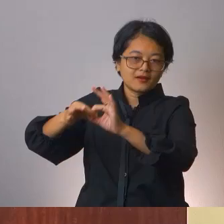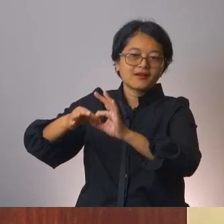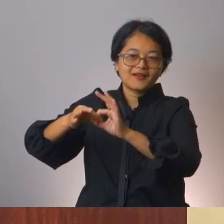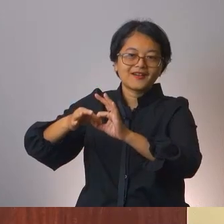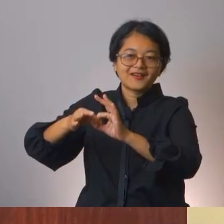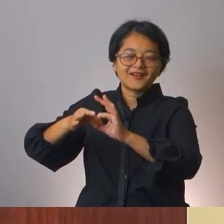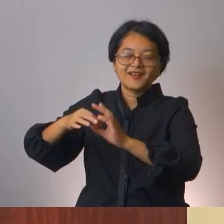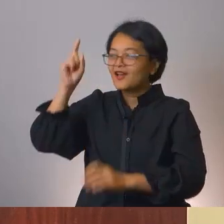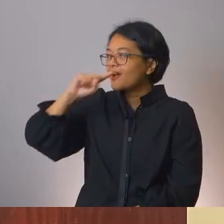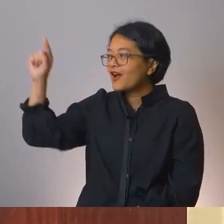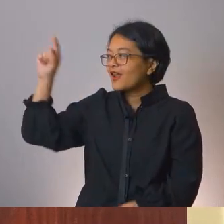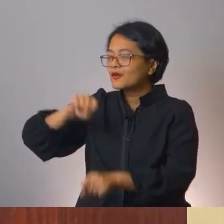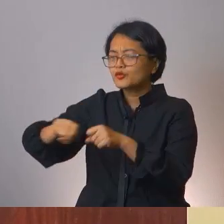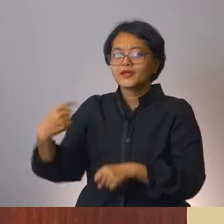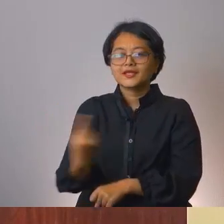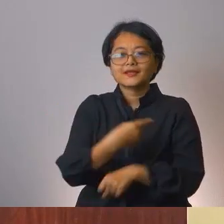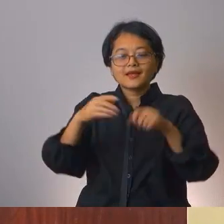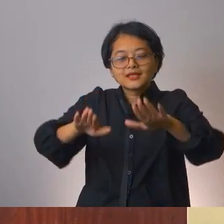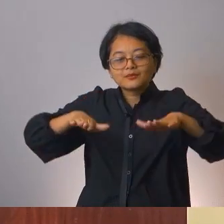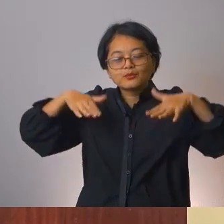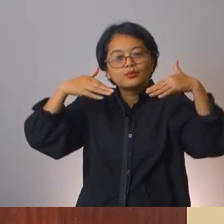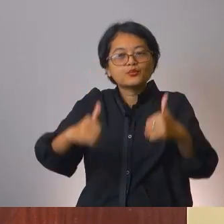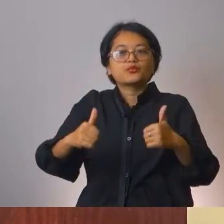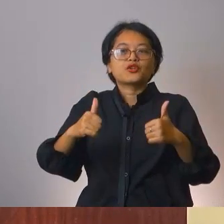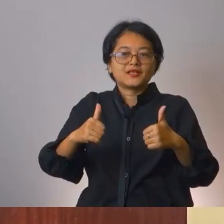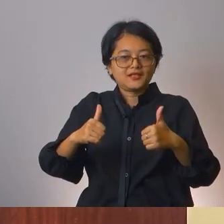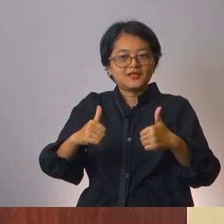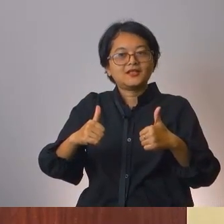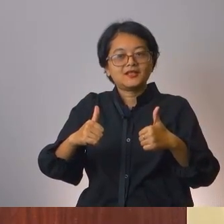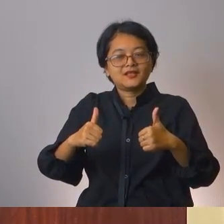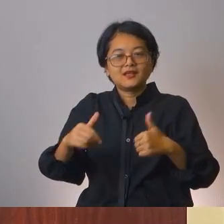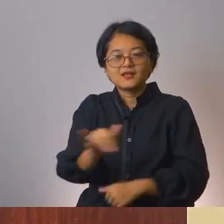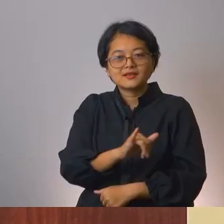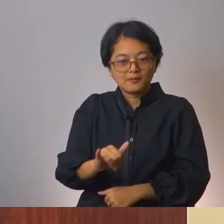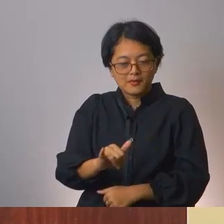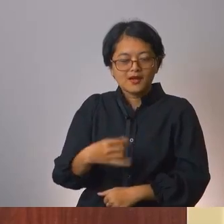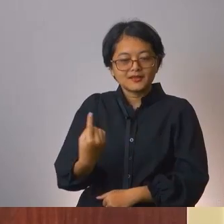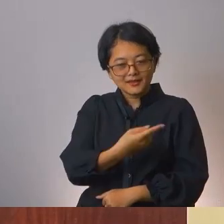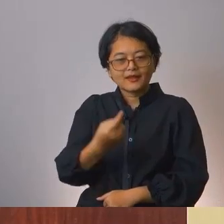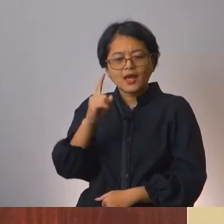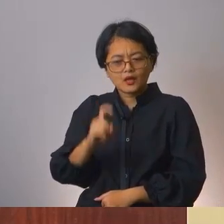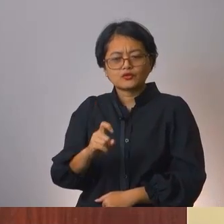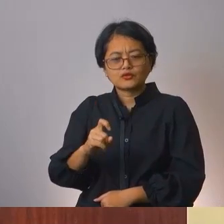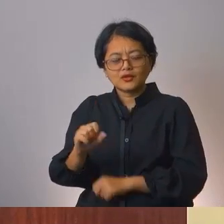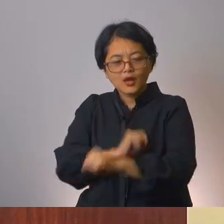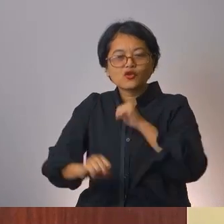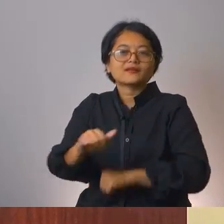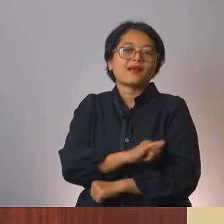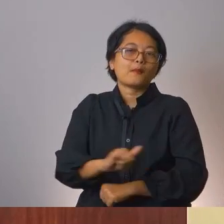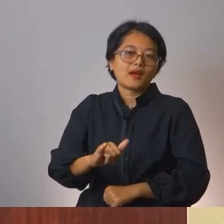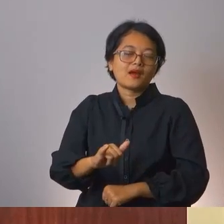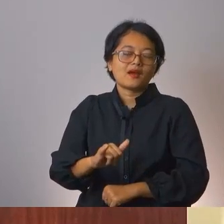kita. Kita pun sedemikian, marilah kita hidup dalam relasi dengan semangat